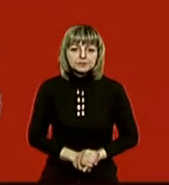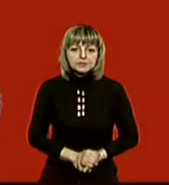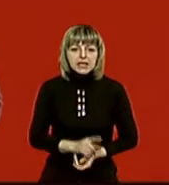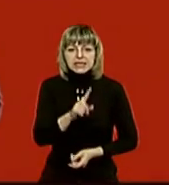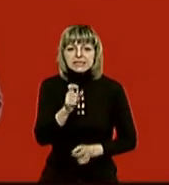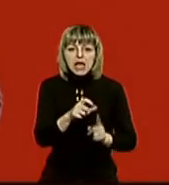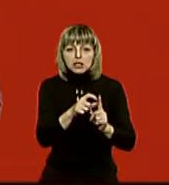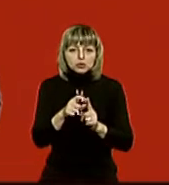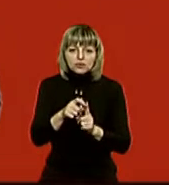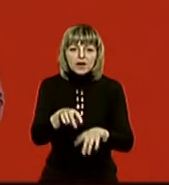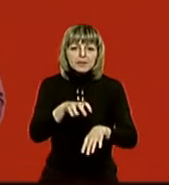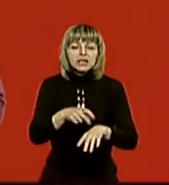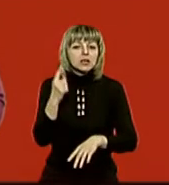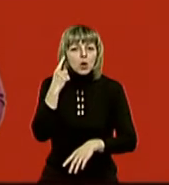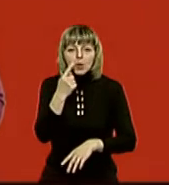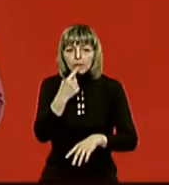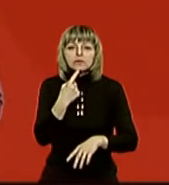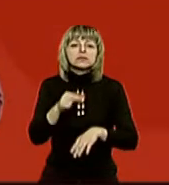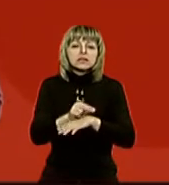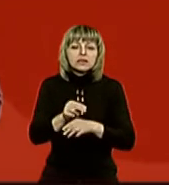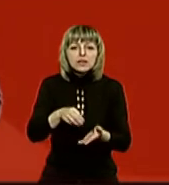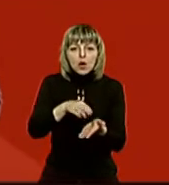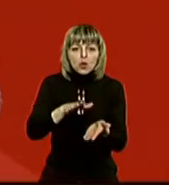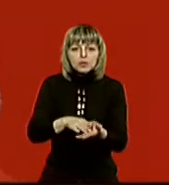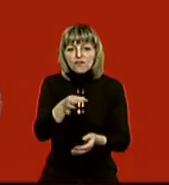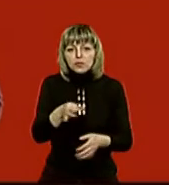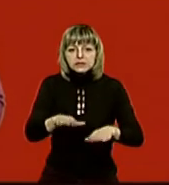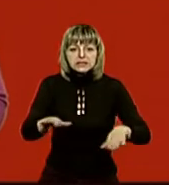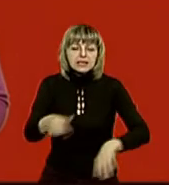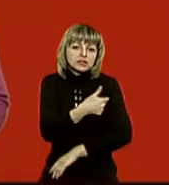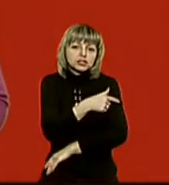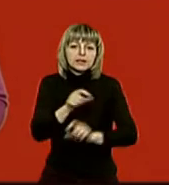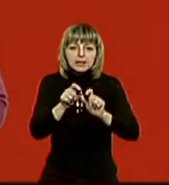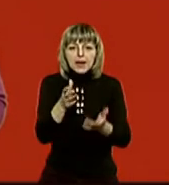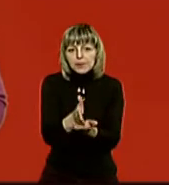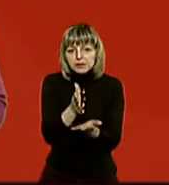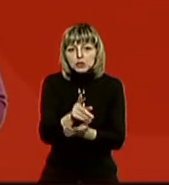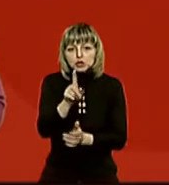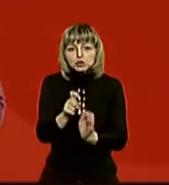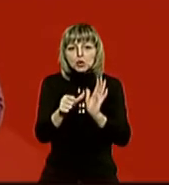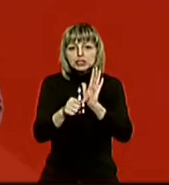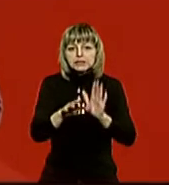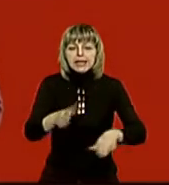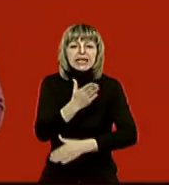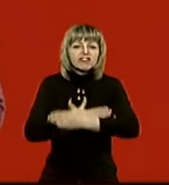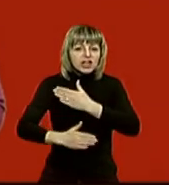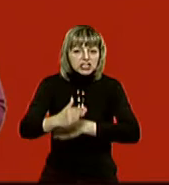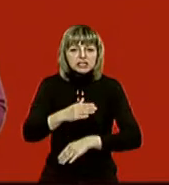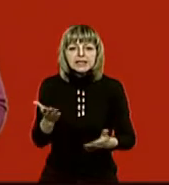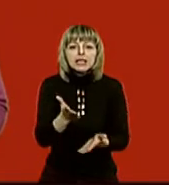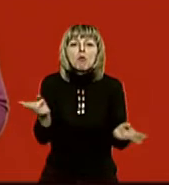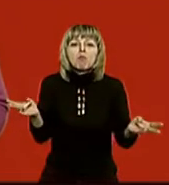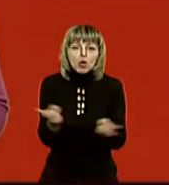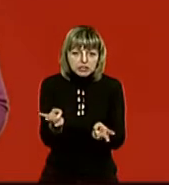За словами лікаря-отоларинголога, нині на обліку в обласній дитячій клінічній лікарні перебуває 106 дітей з інвалідністю,